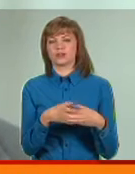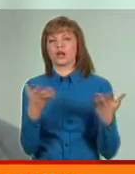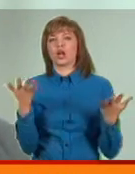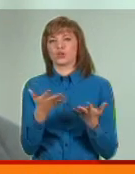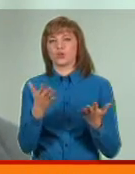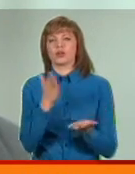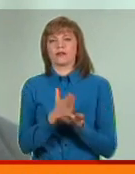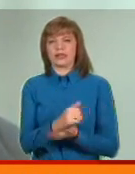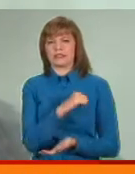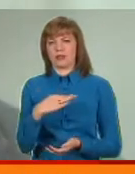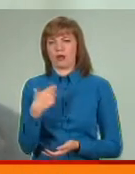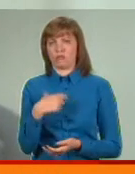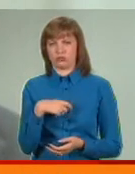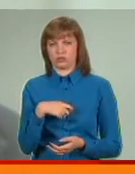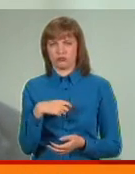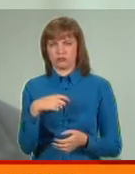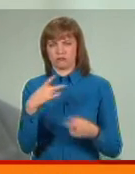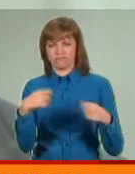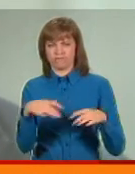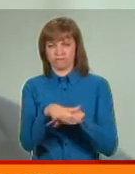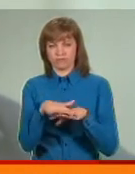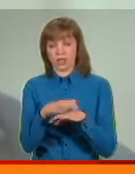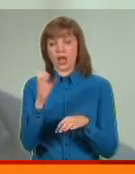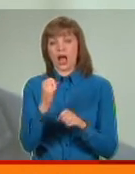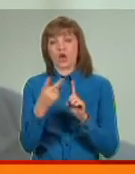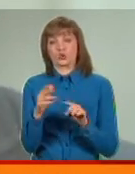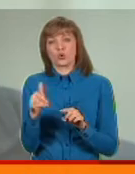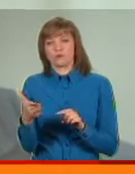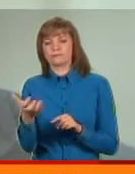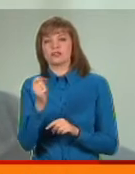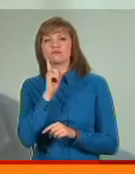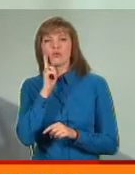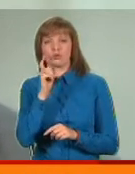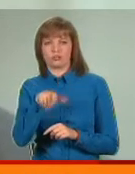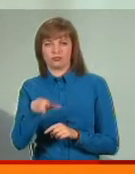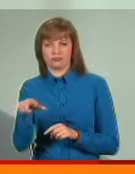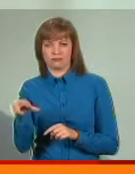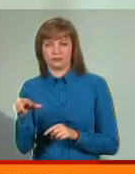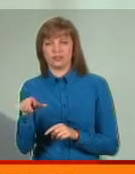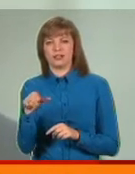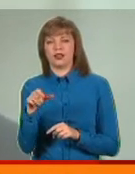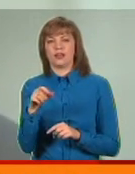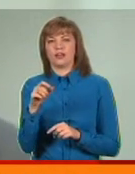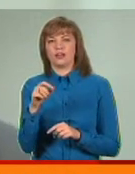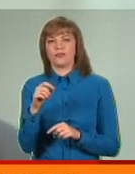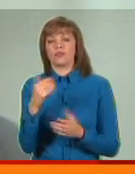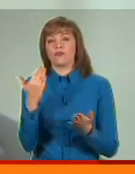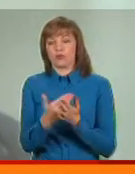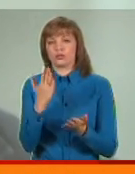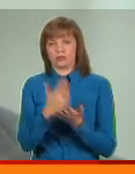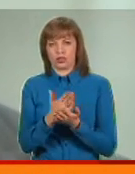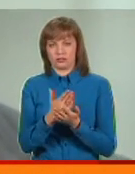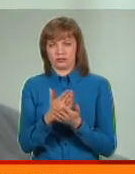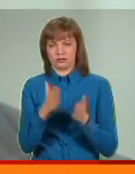которая является сама по себе рынком. И с другой стороны, взять молодых ребят и сказать им, вот есть